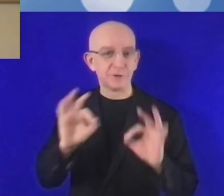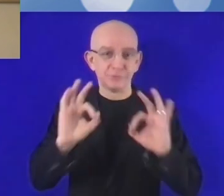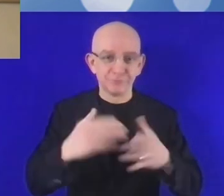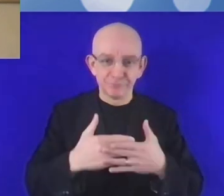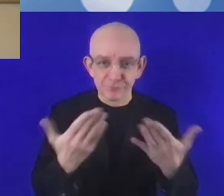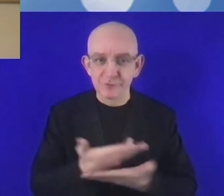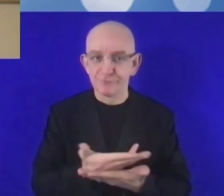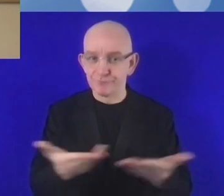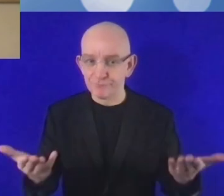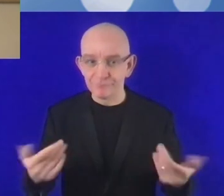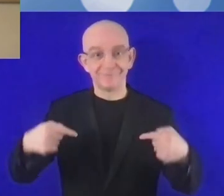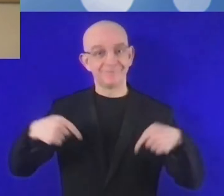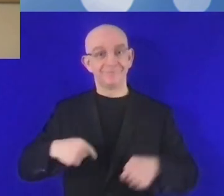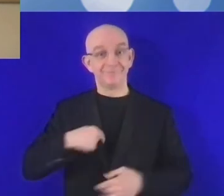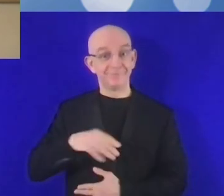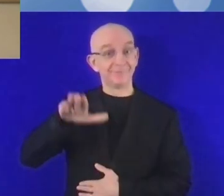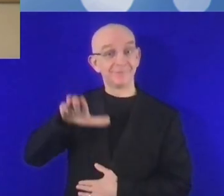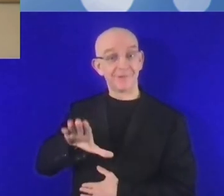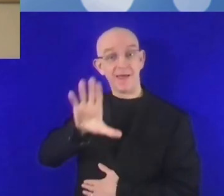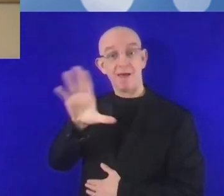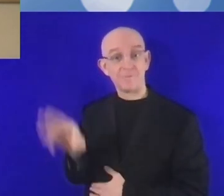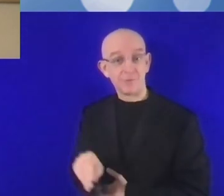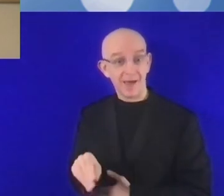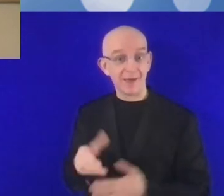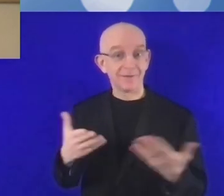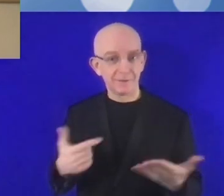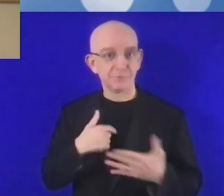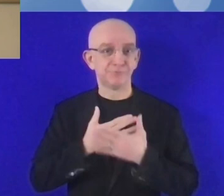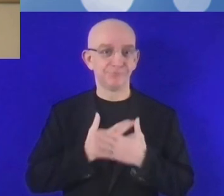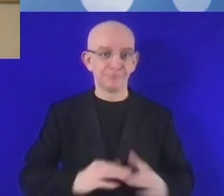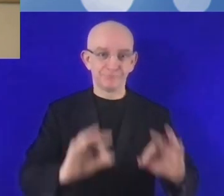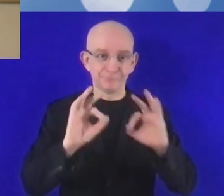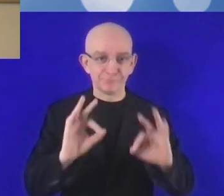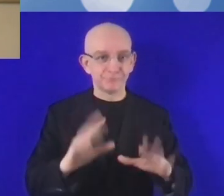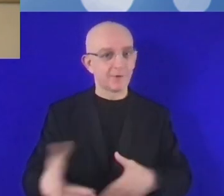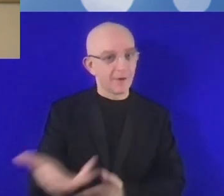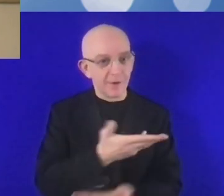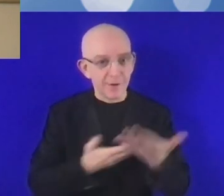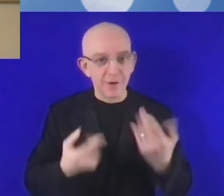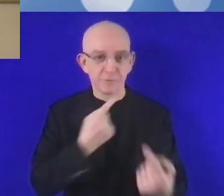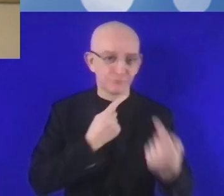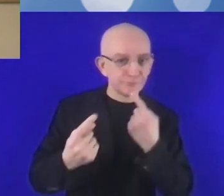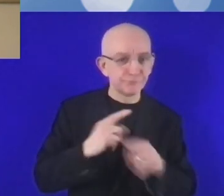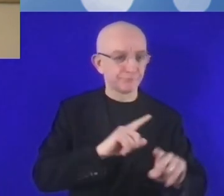мои приветы всем участникам сегодняшнего мероприятия и желаю вам